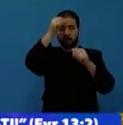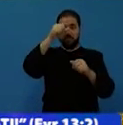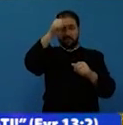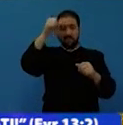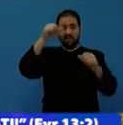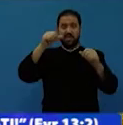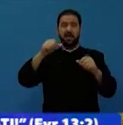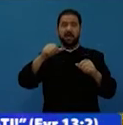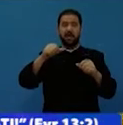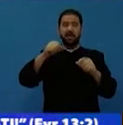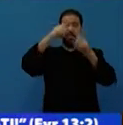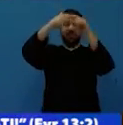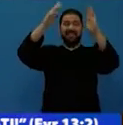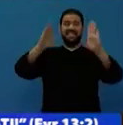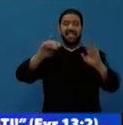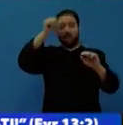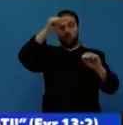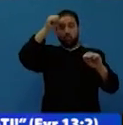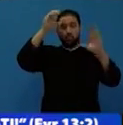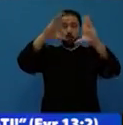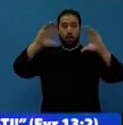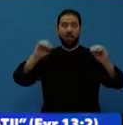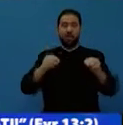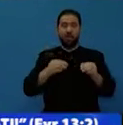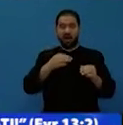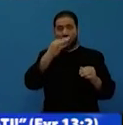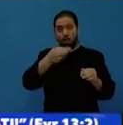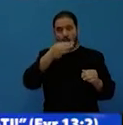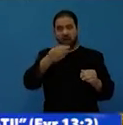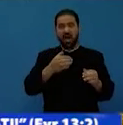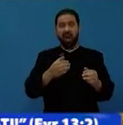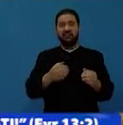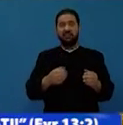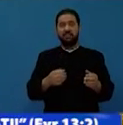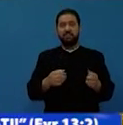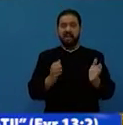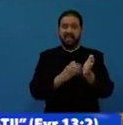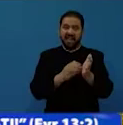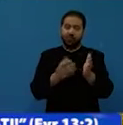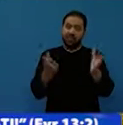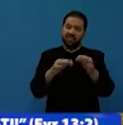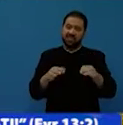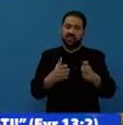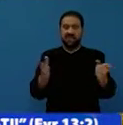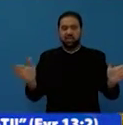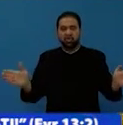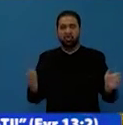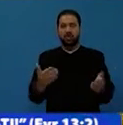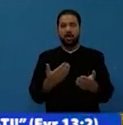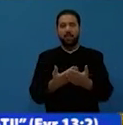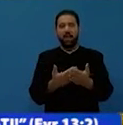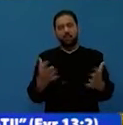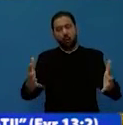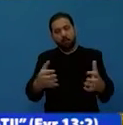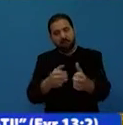prin Patriarhia Română, a comunicat deja faptul că trebuie să fim deschiși față de